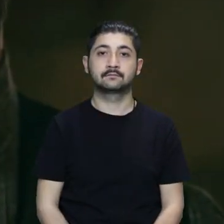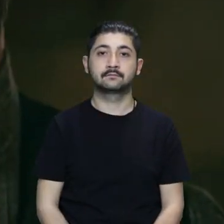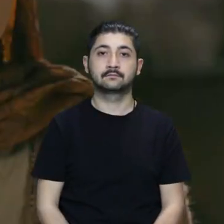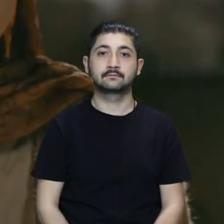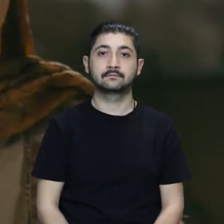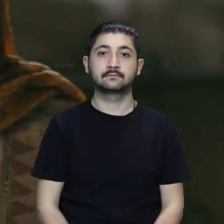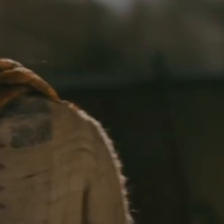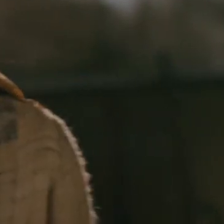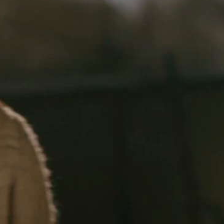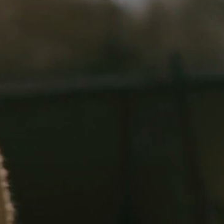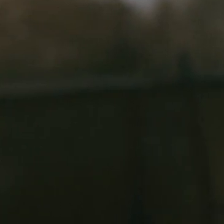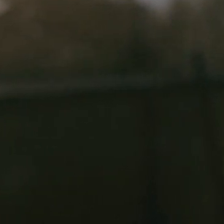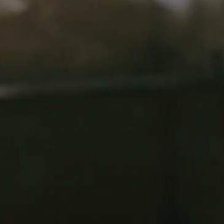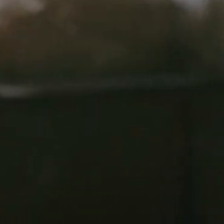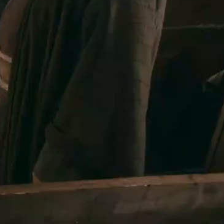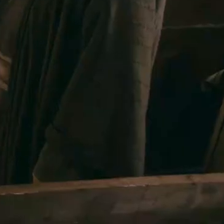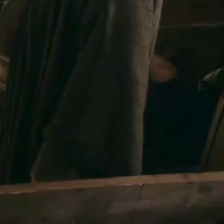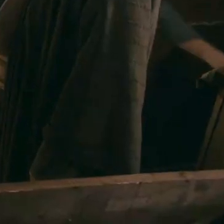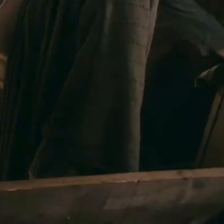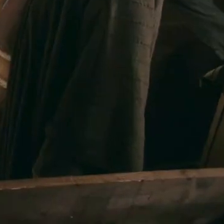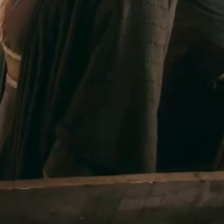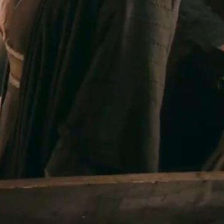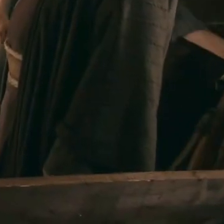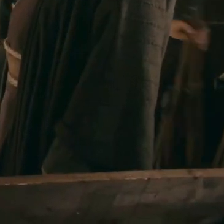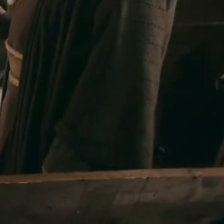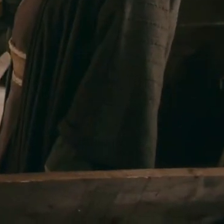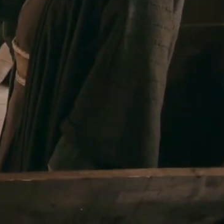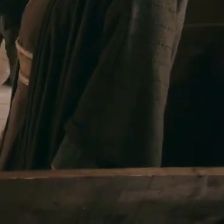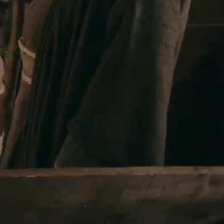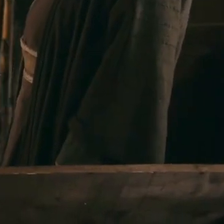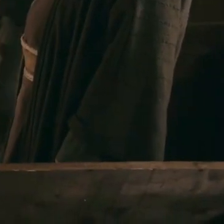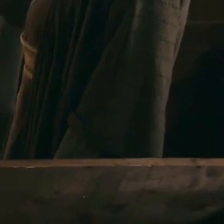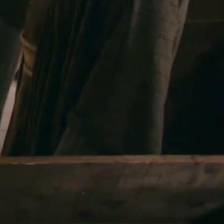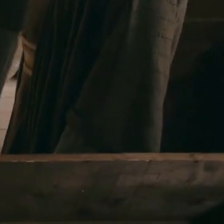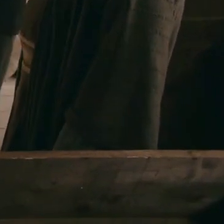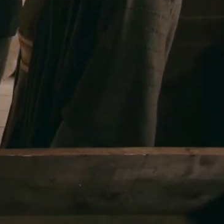gidip tezgahın yanında duran tüfeğini aldı ve omzuna astı.